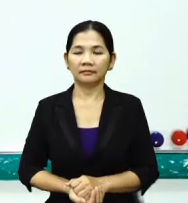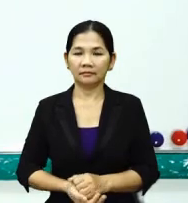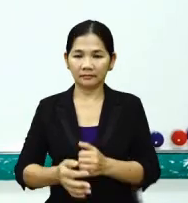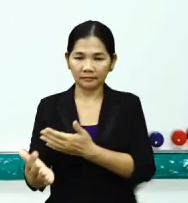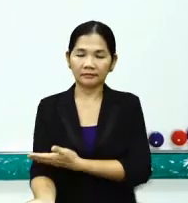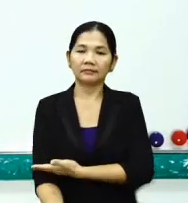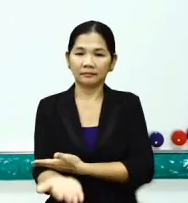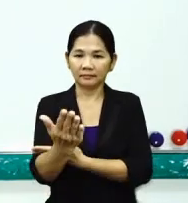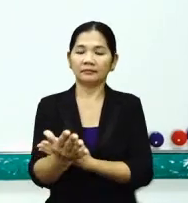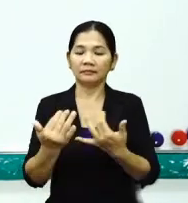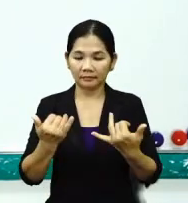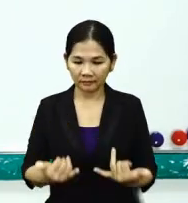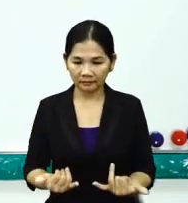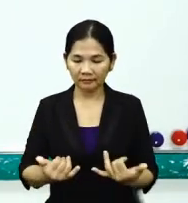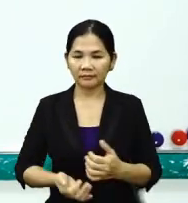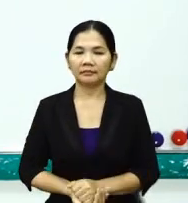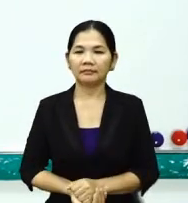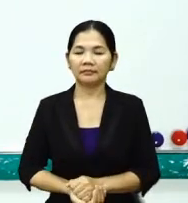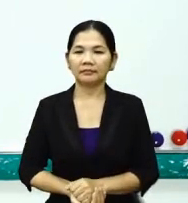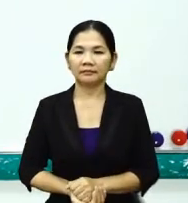bước ní